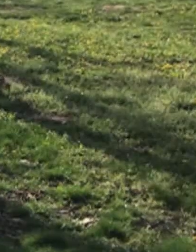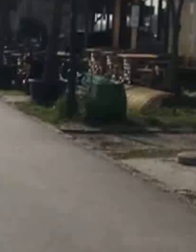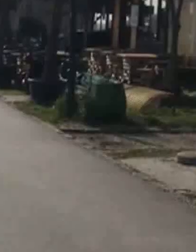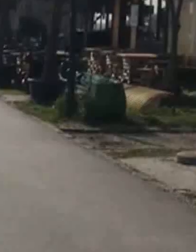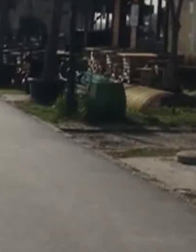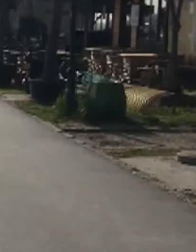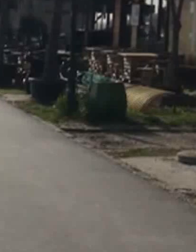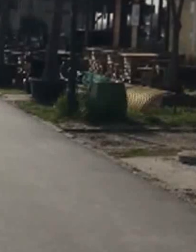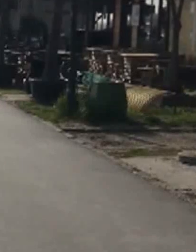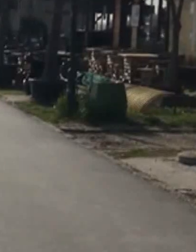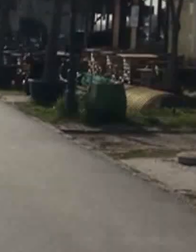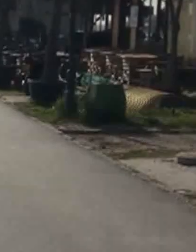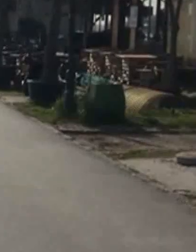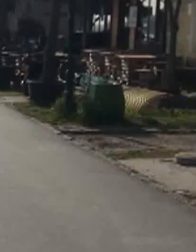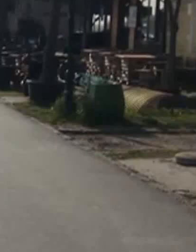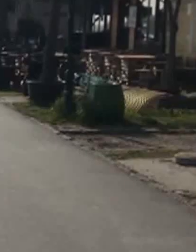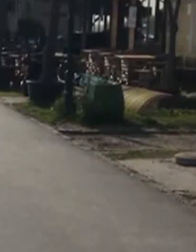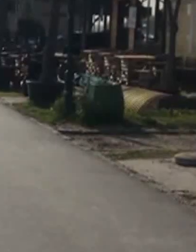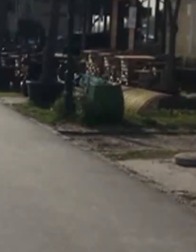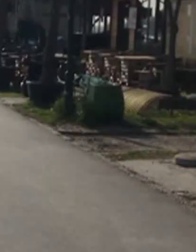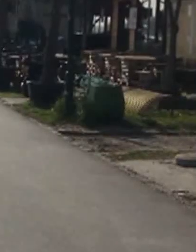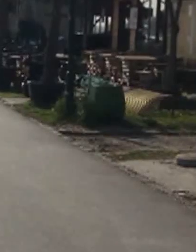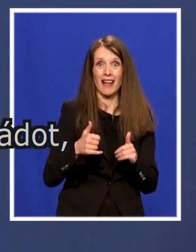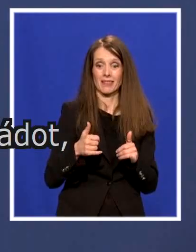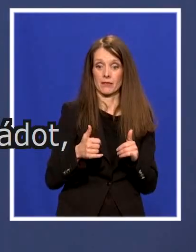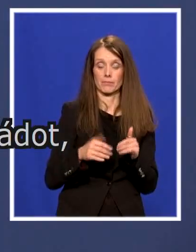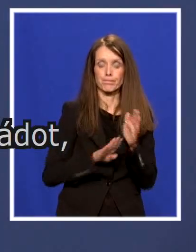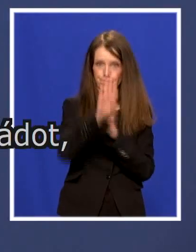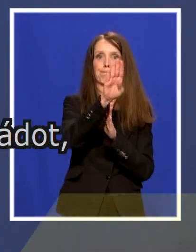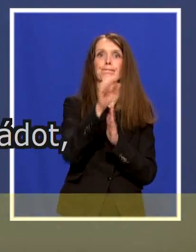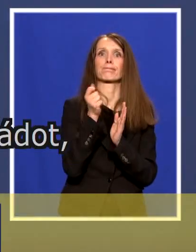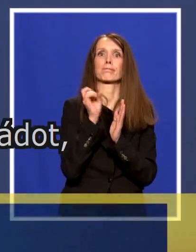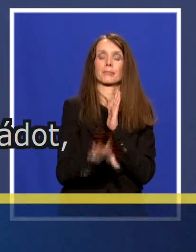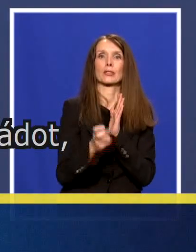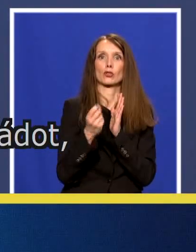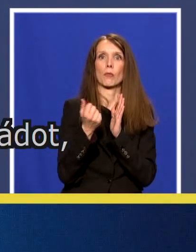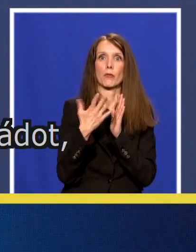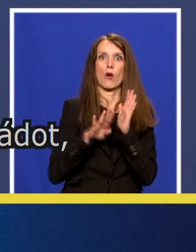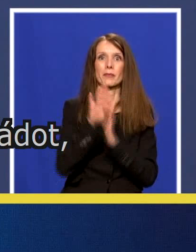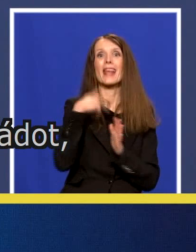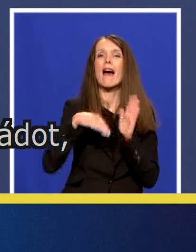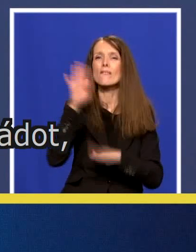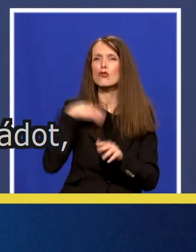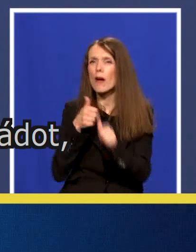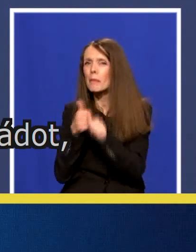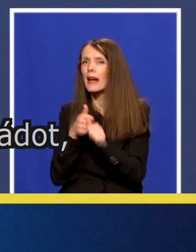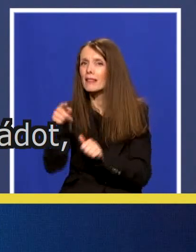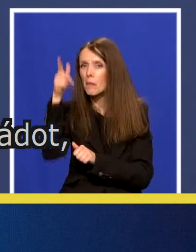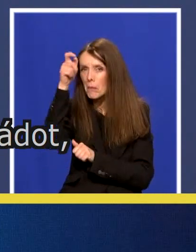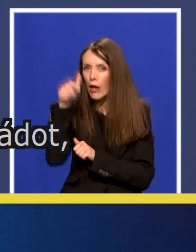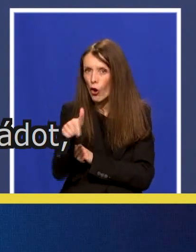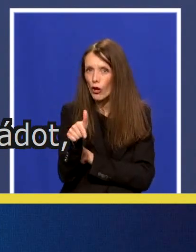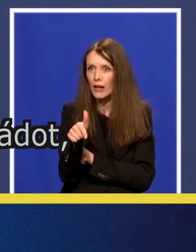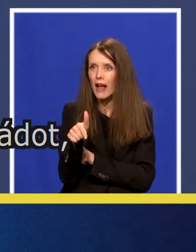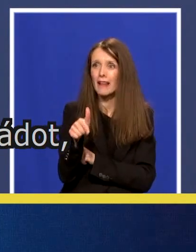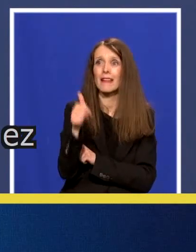módja, ha korlátozzuk az emberek érintkezését. Ja pratim Beograd posebno intenzívno, znači najveći